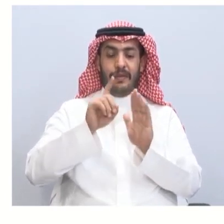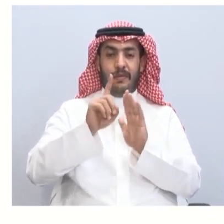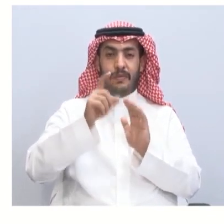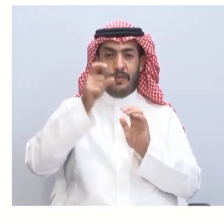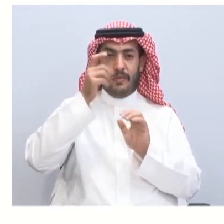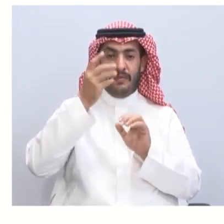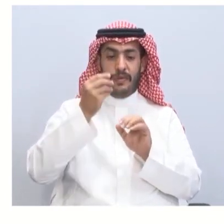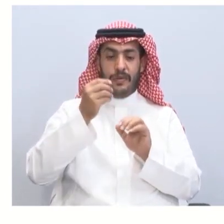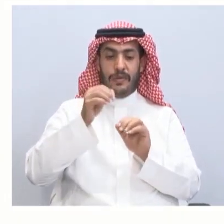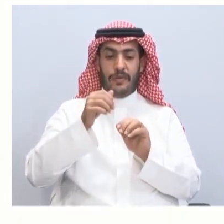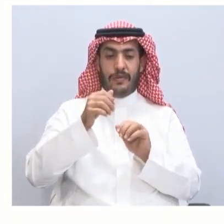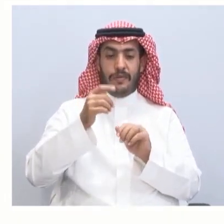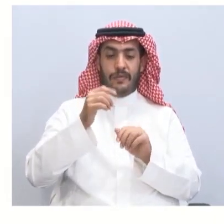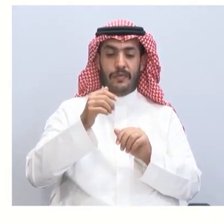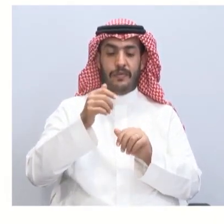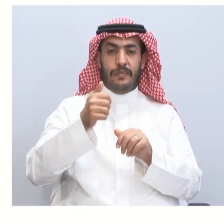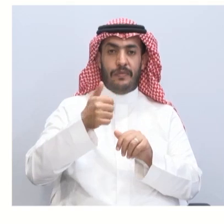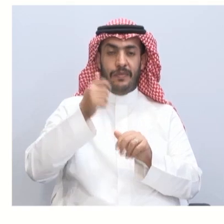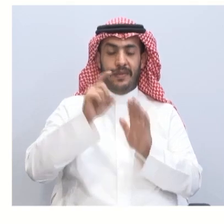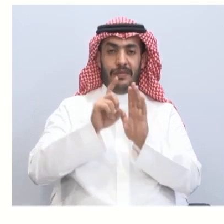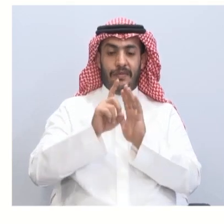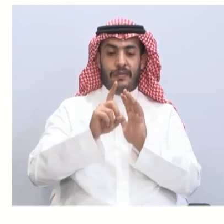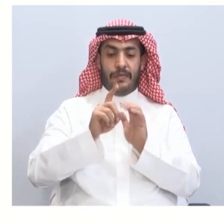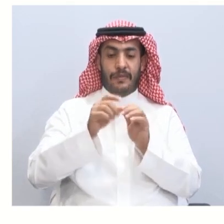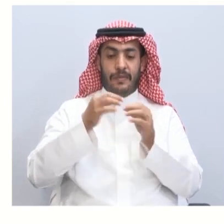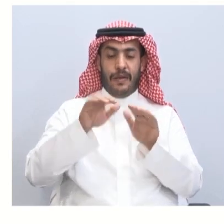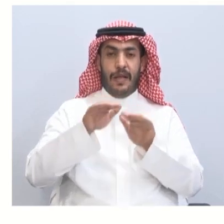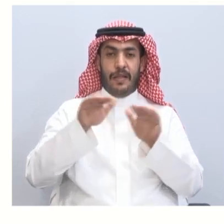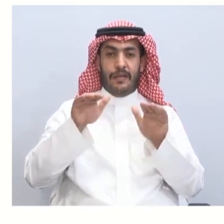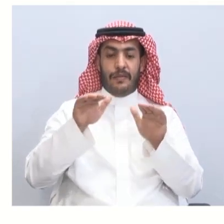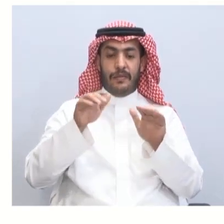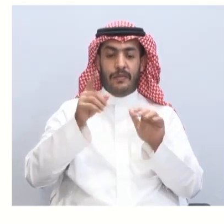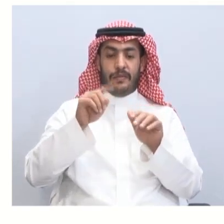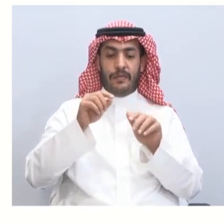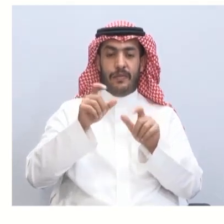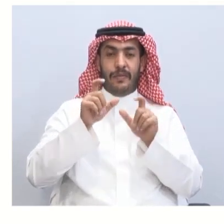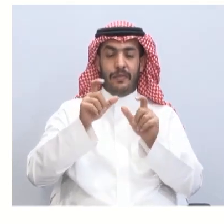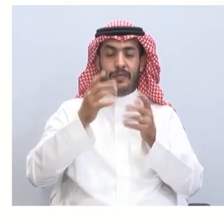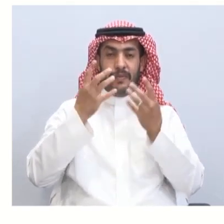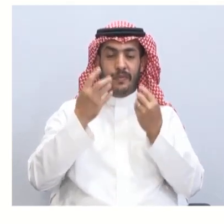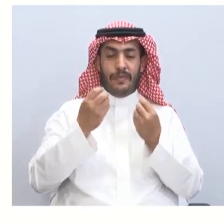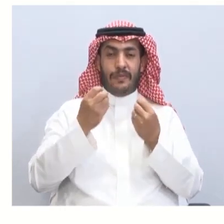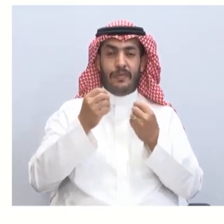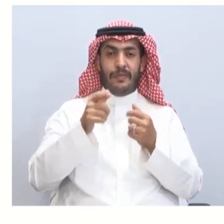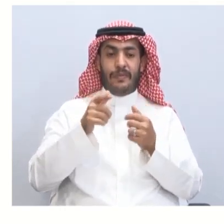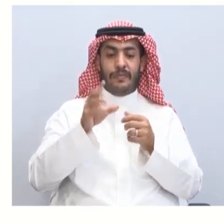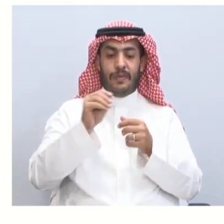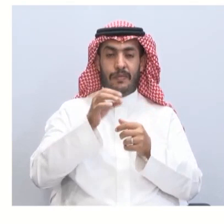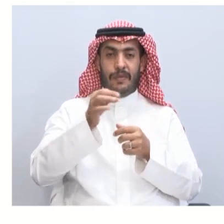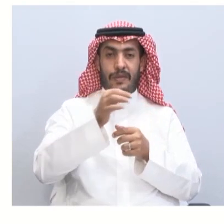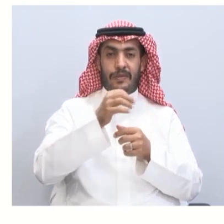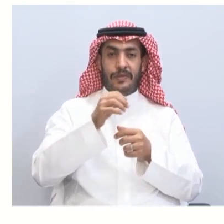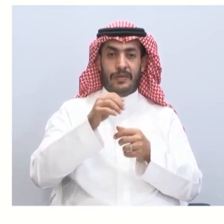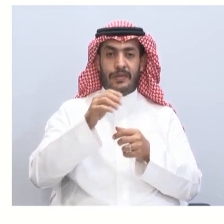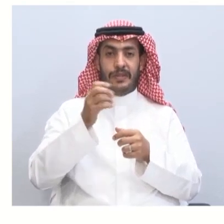تركي بن عبد الله ممتازين احسنتم استطاع ان يقيم العدل ويحقق الاستقرار على معظم مناطق شبه